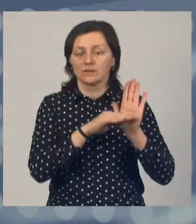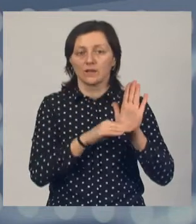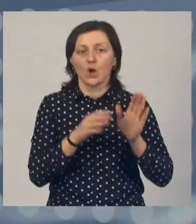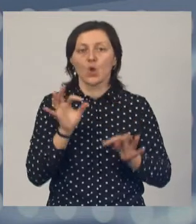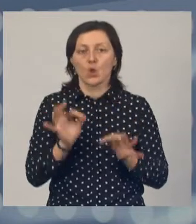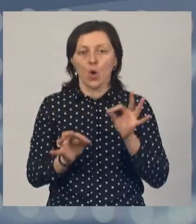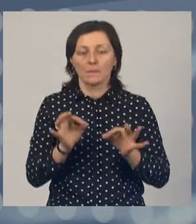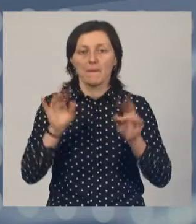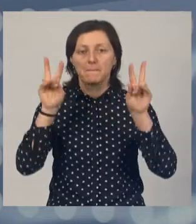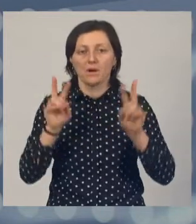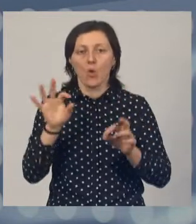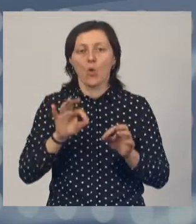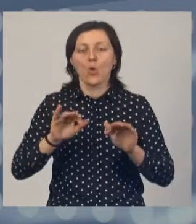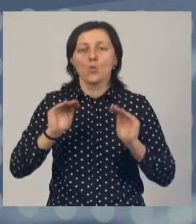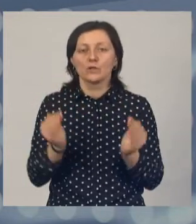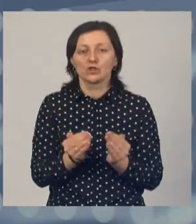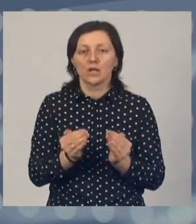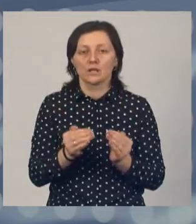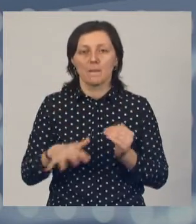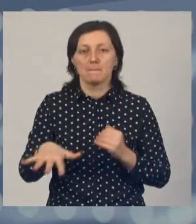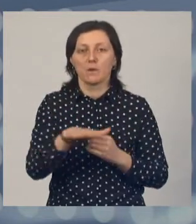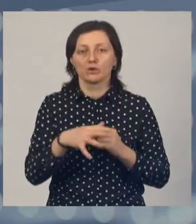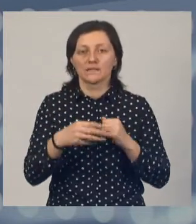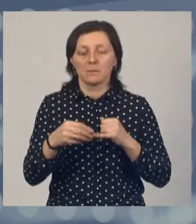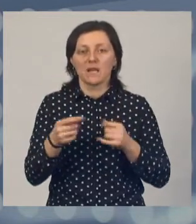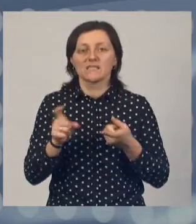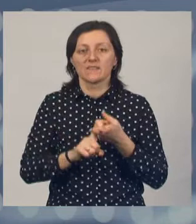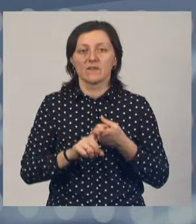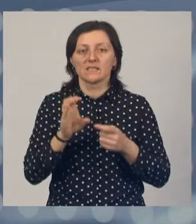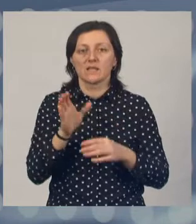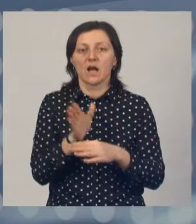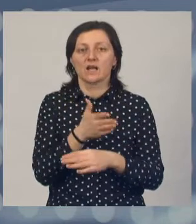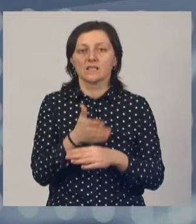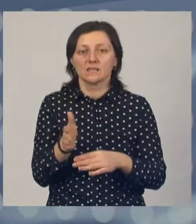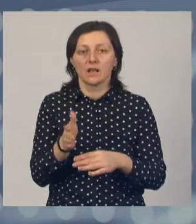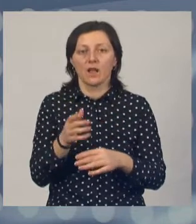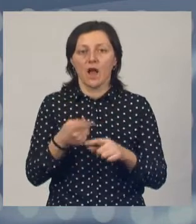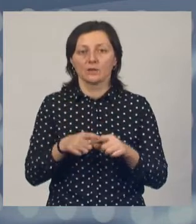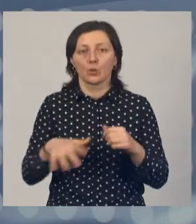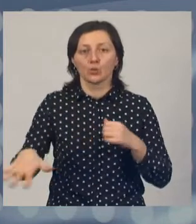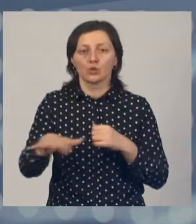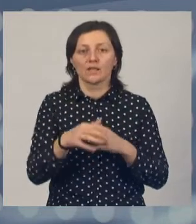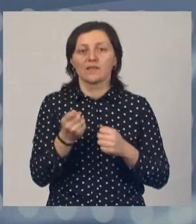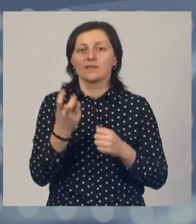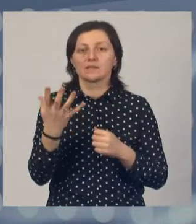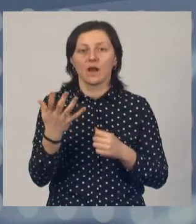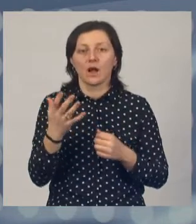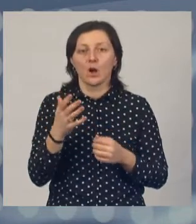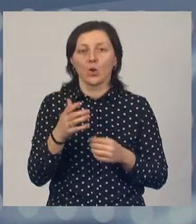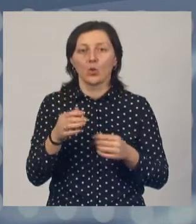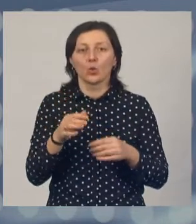по уменьшение площади и сельхозземель я связанные с разделом такого участка на несколько участков